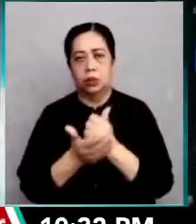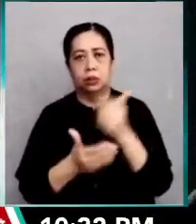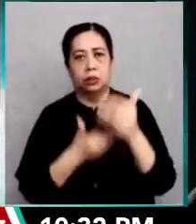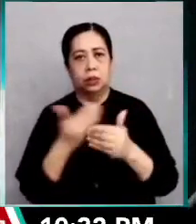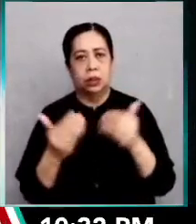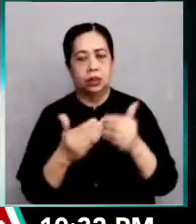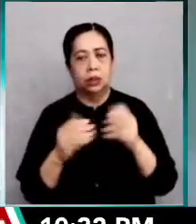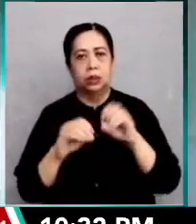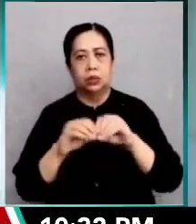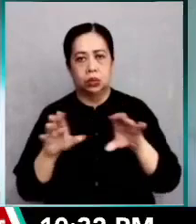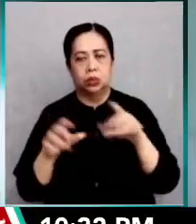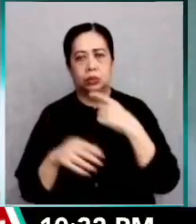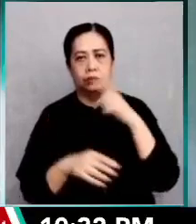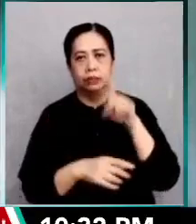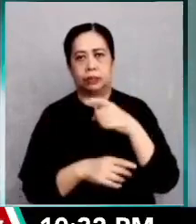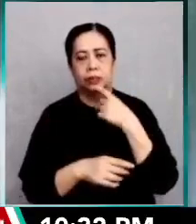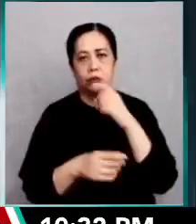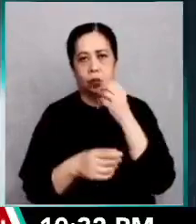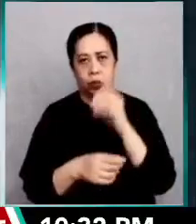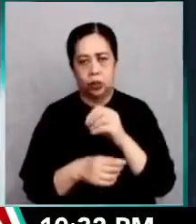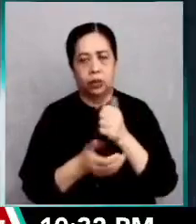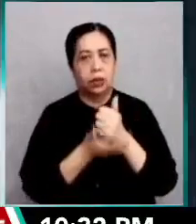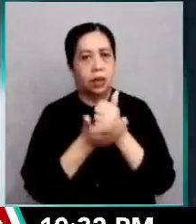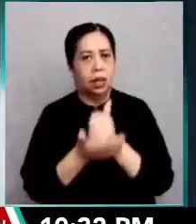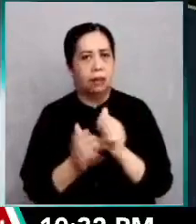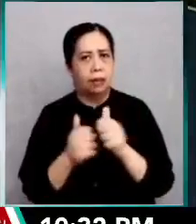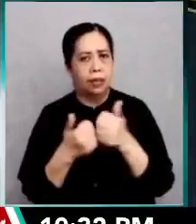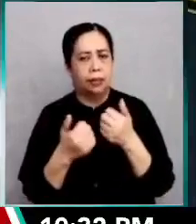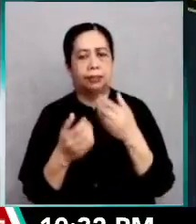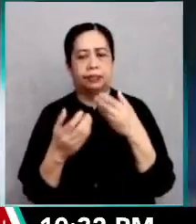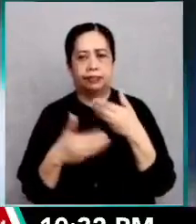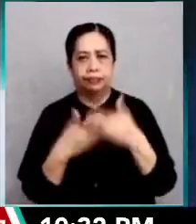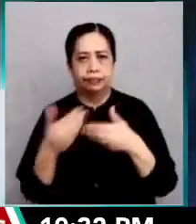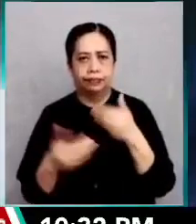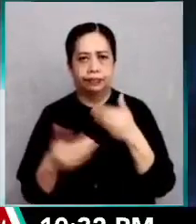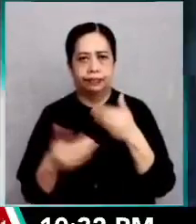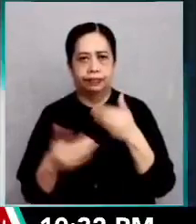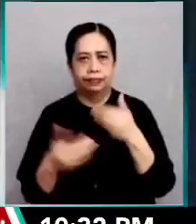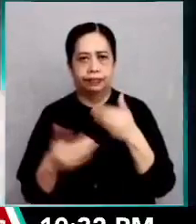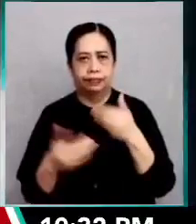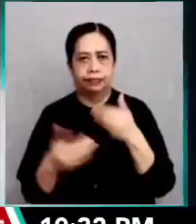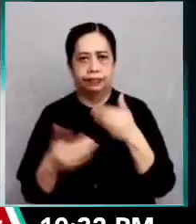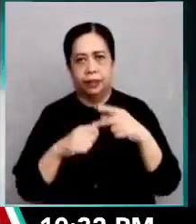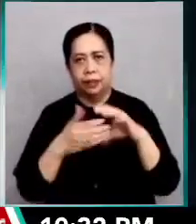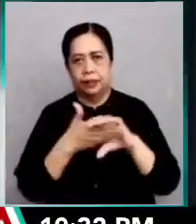special order. Tutulong daw sila para mapadali ang pagbili ng plastic cards.